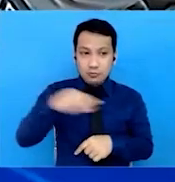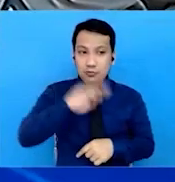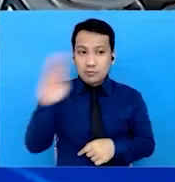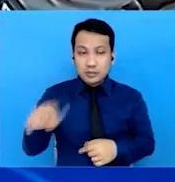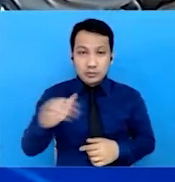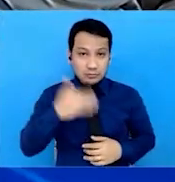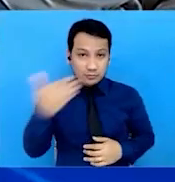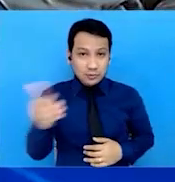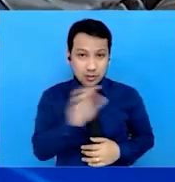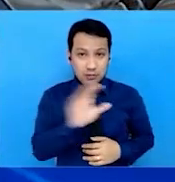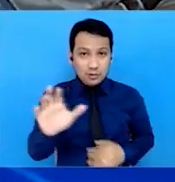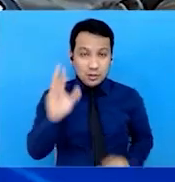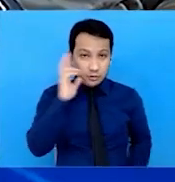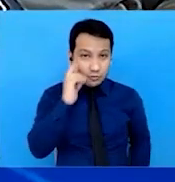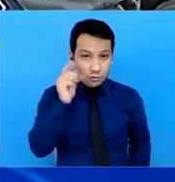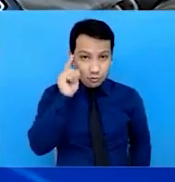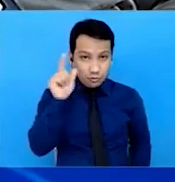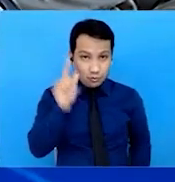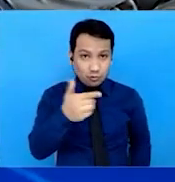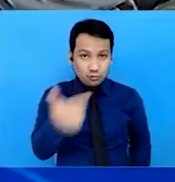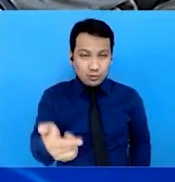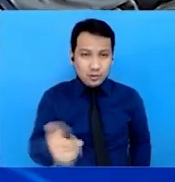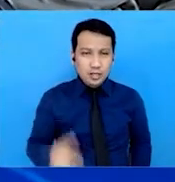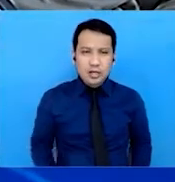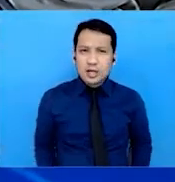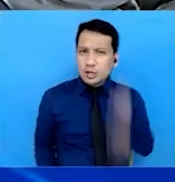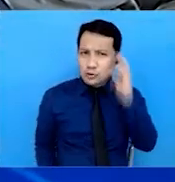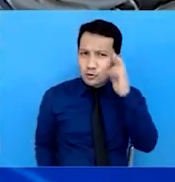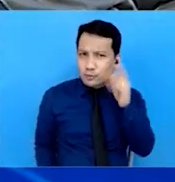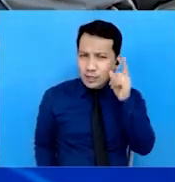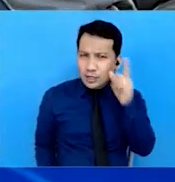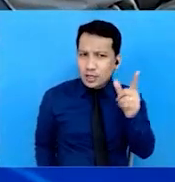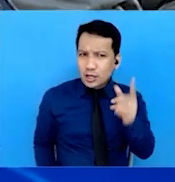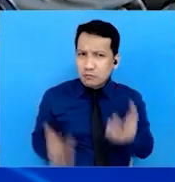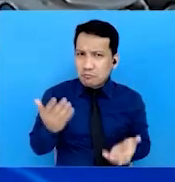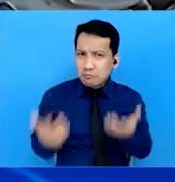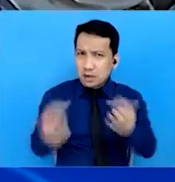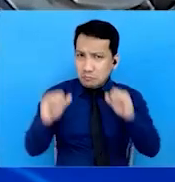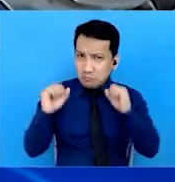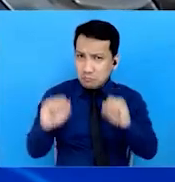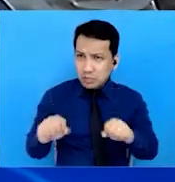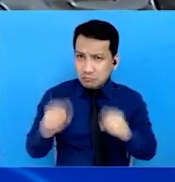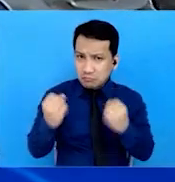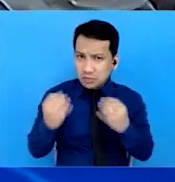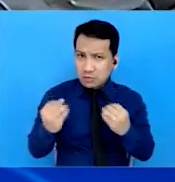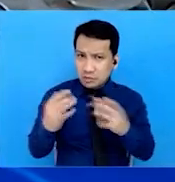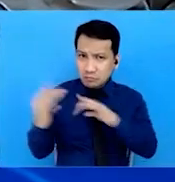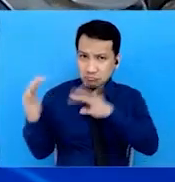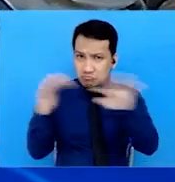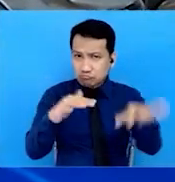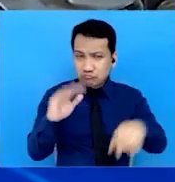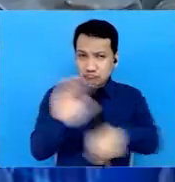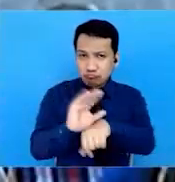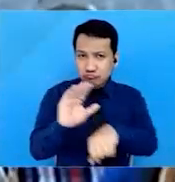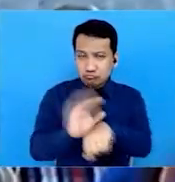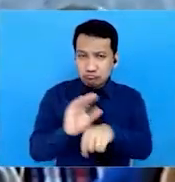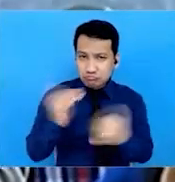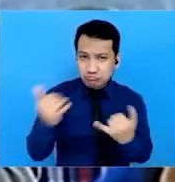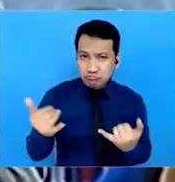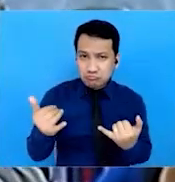yan si Romel Lopez. Romel, marami na ba ulit nagsisimba dyan ngayon?